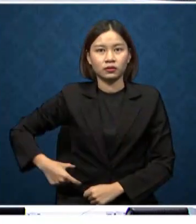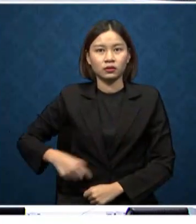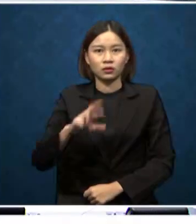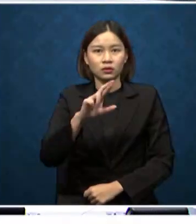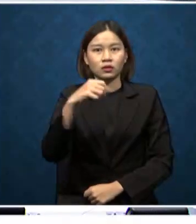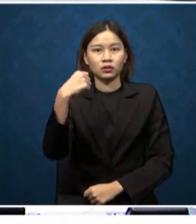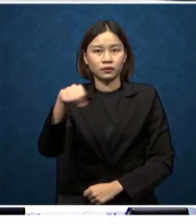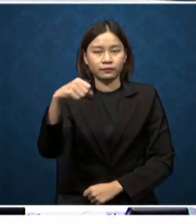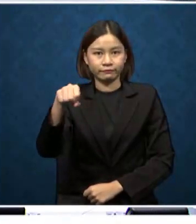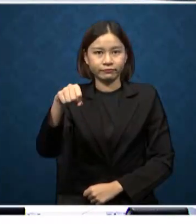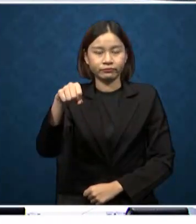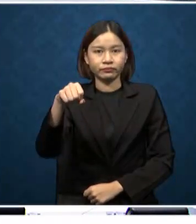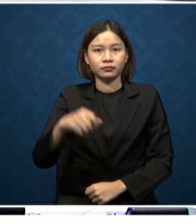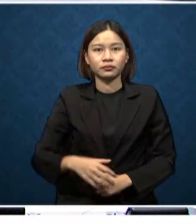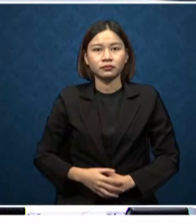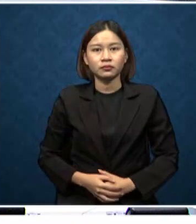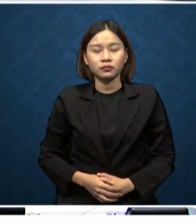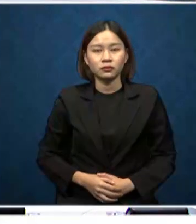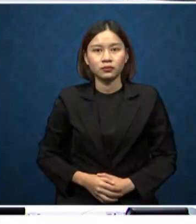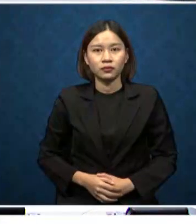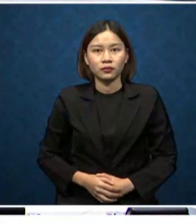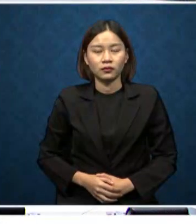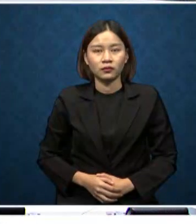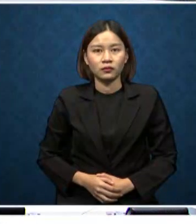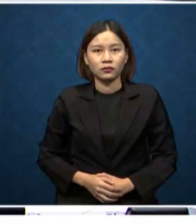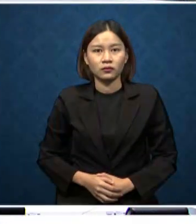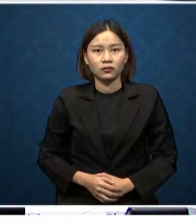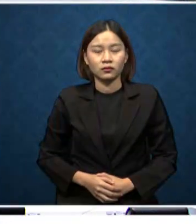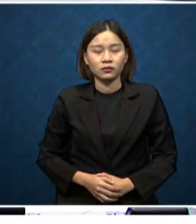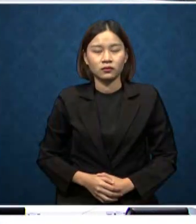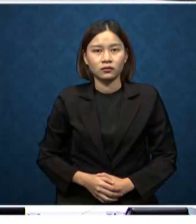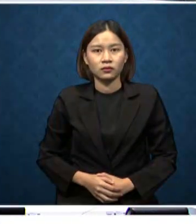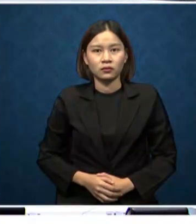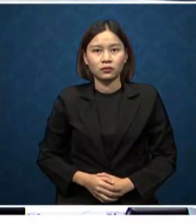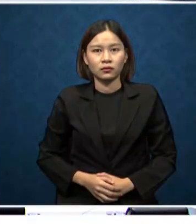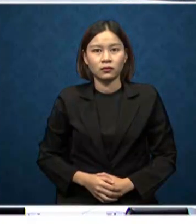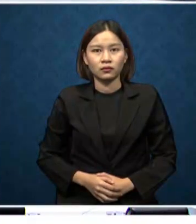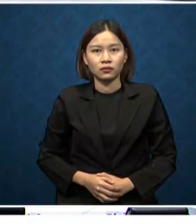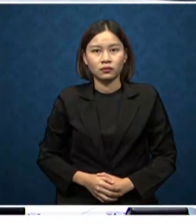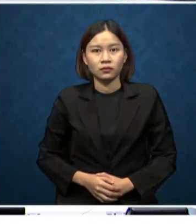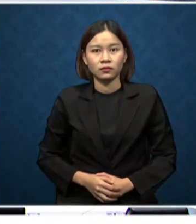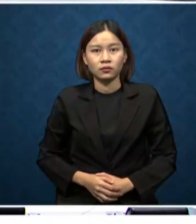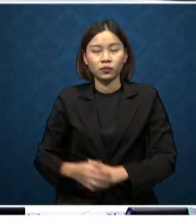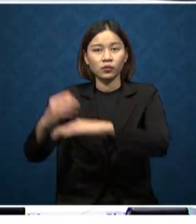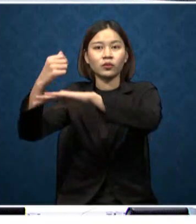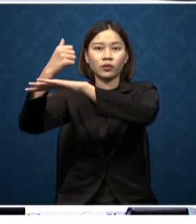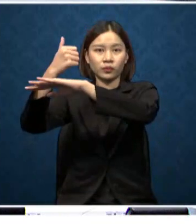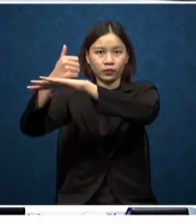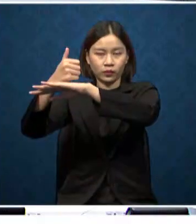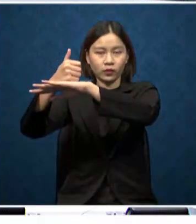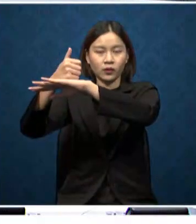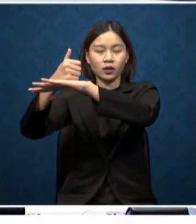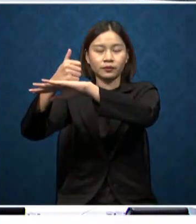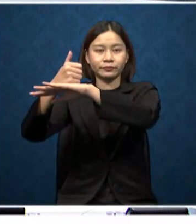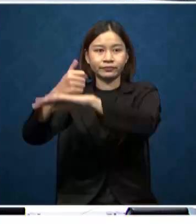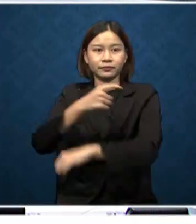าธิบดีศรีสินทรมหาวชิราลงกรณ์พระวชิรเกล้าเจ้าอยู่หัวพระบาทสมเด็จพระปรมินทร